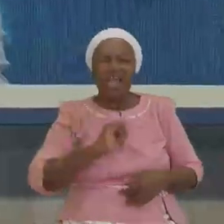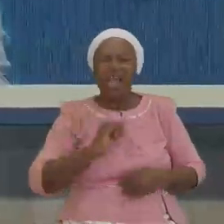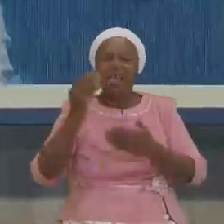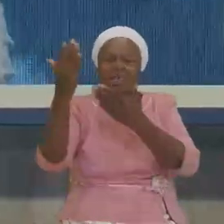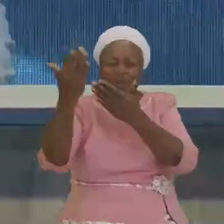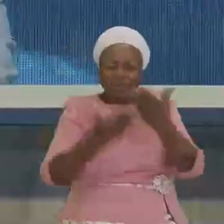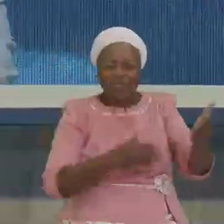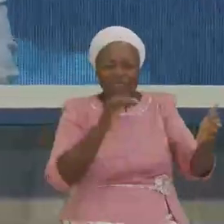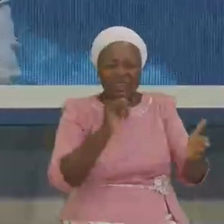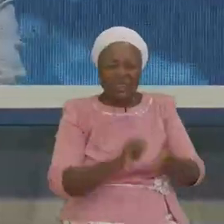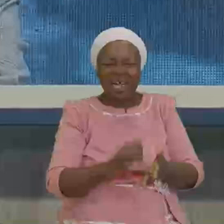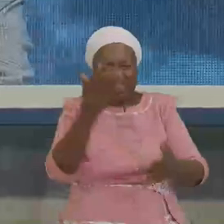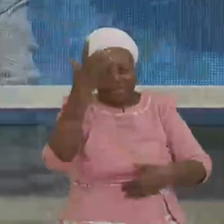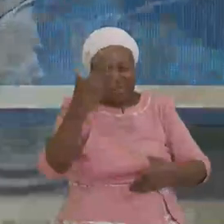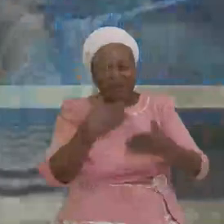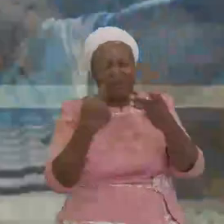Toute maladie,